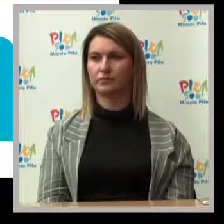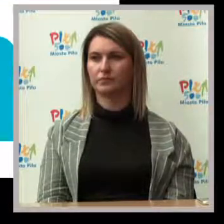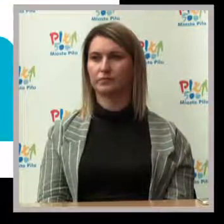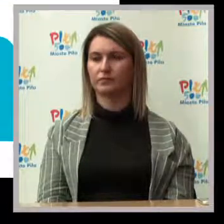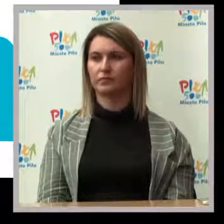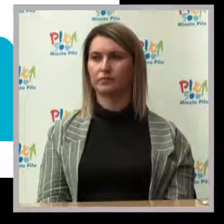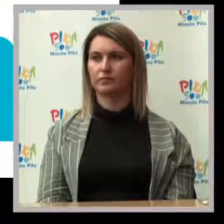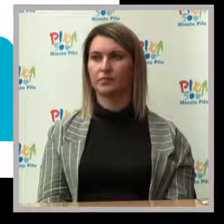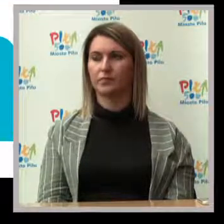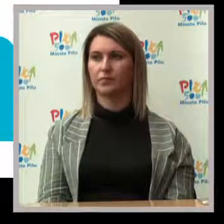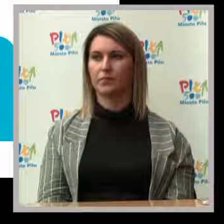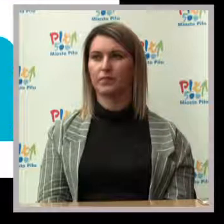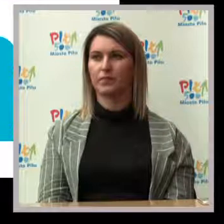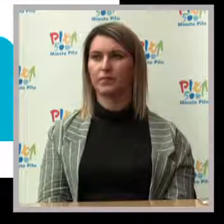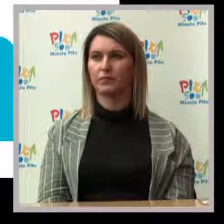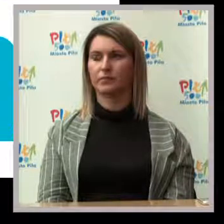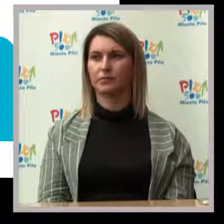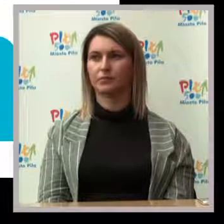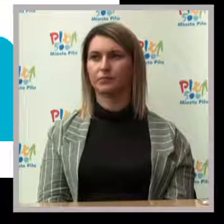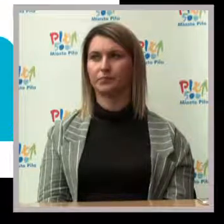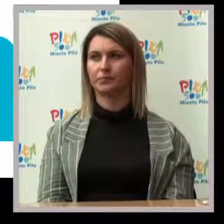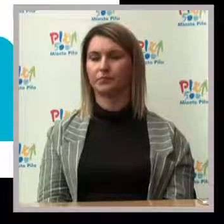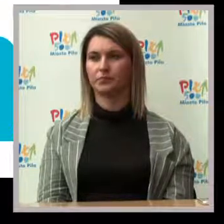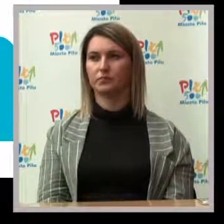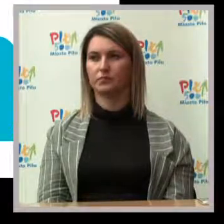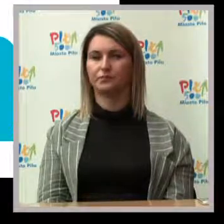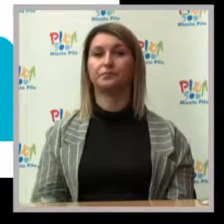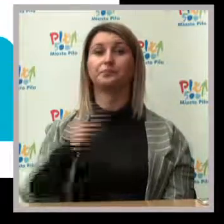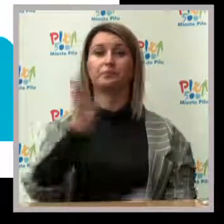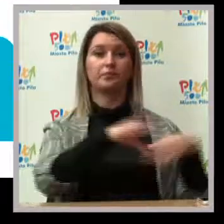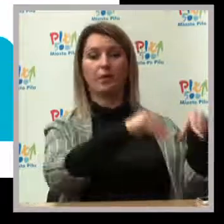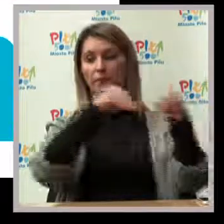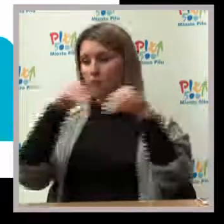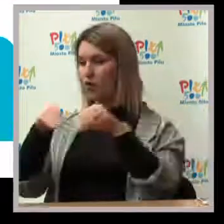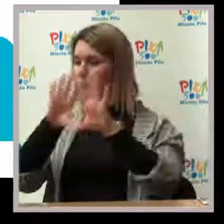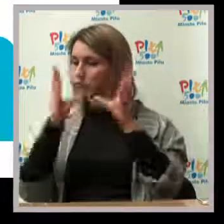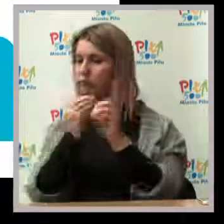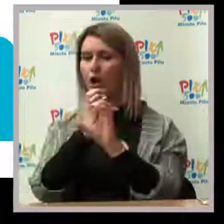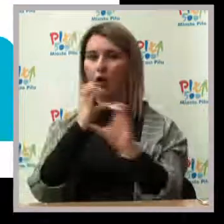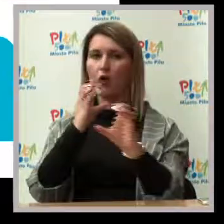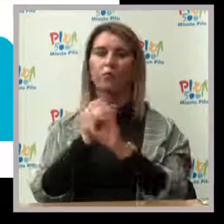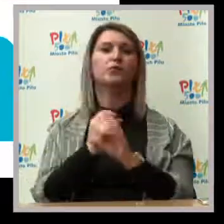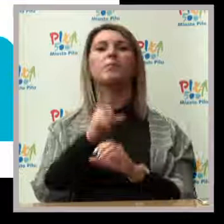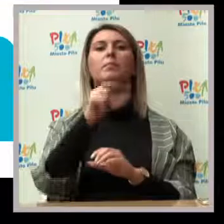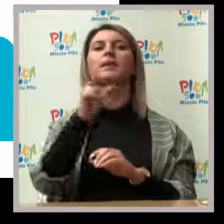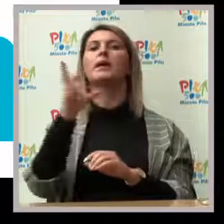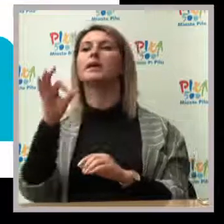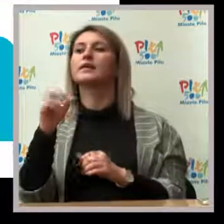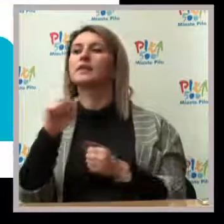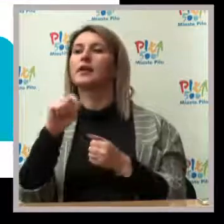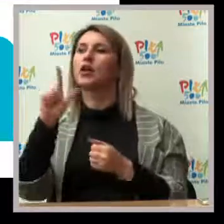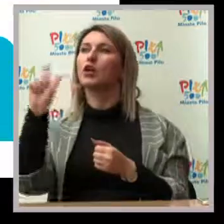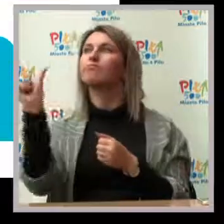drugiej stronie miasta, można było przenieść autobusy i komunikację na drugą stronę ulicy